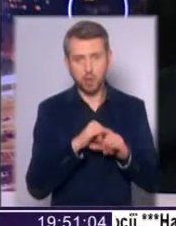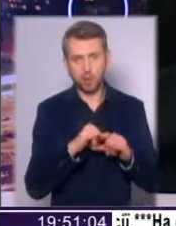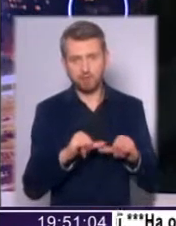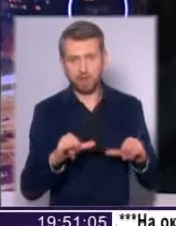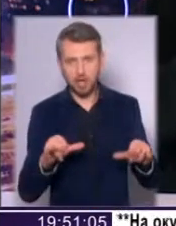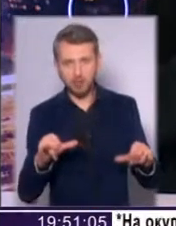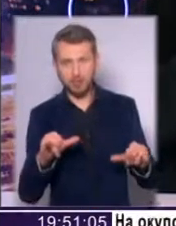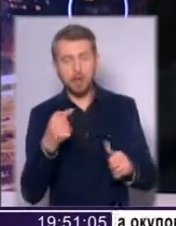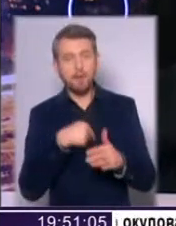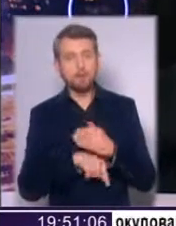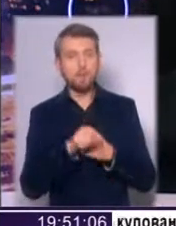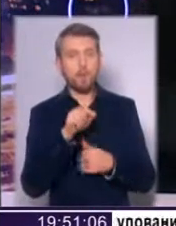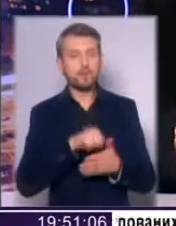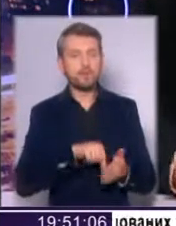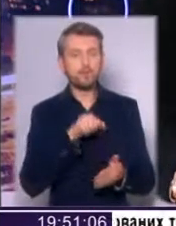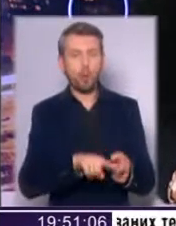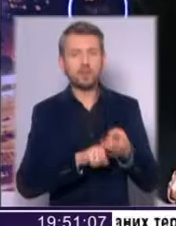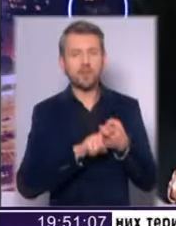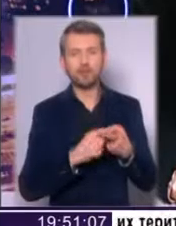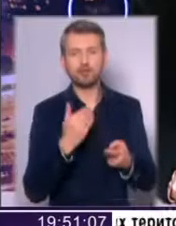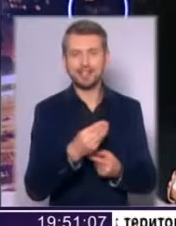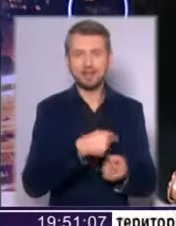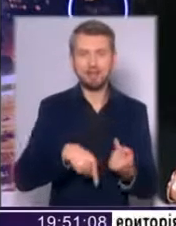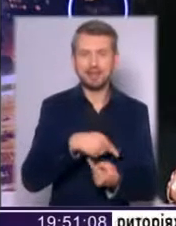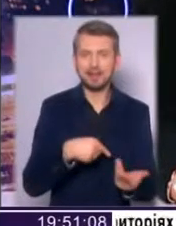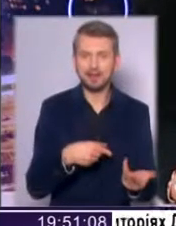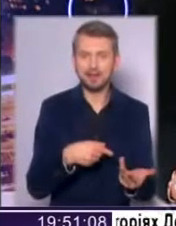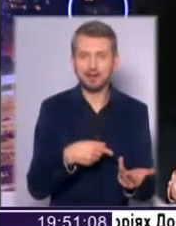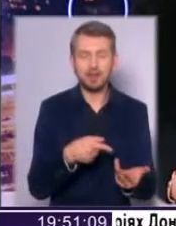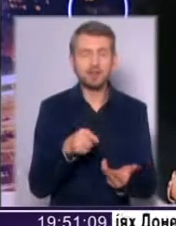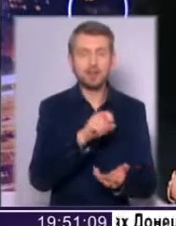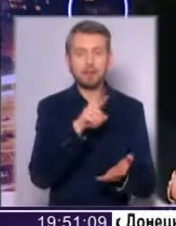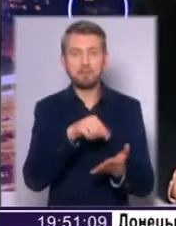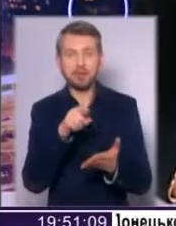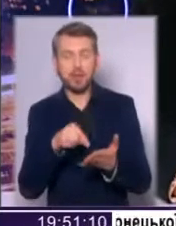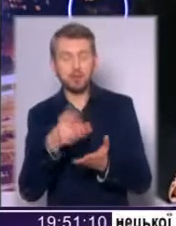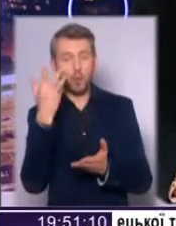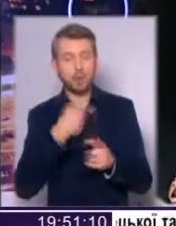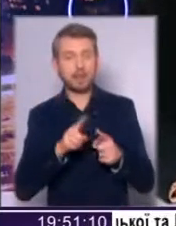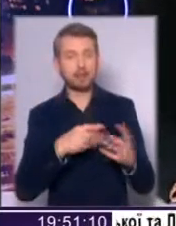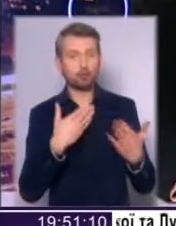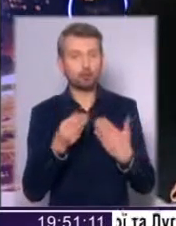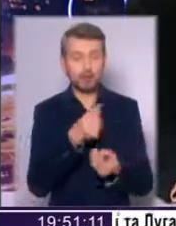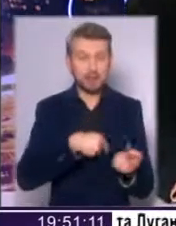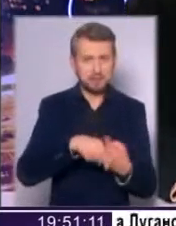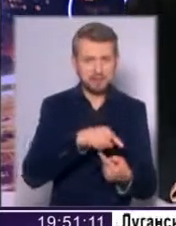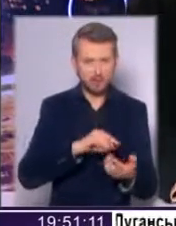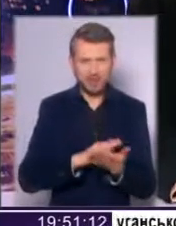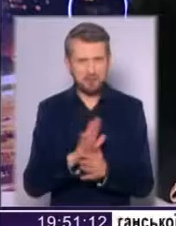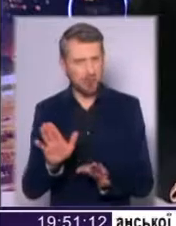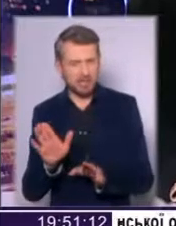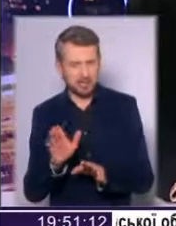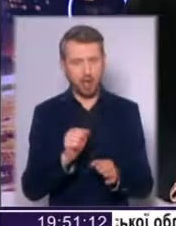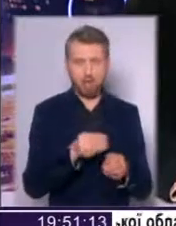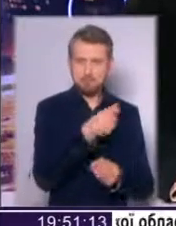розвивалась, бо це від цього залежить їхній бізнес. І в тих питаннях, коли це стосується бізнесу, не політики, а саме